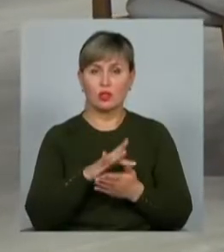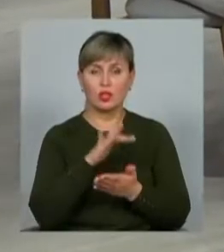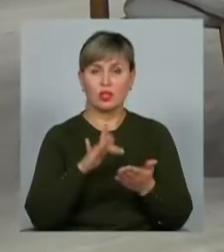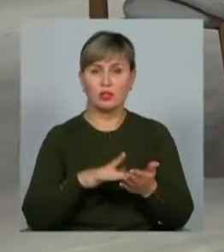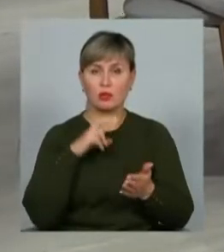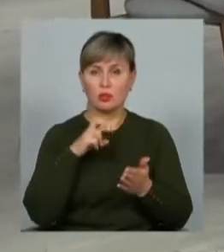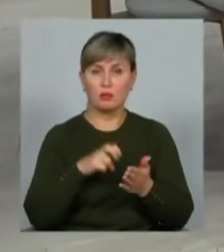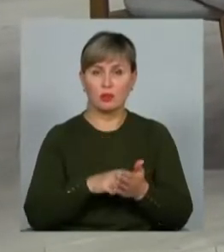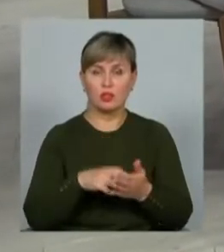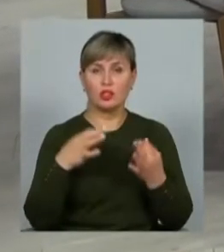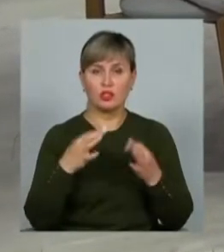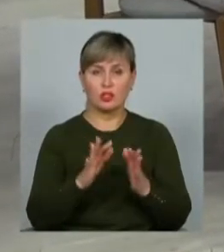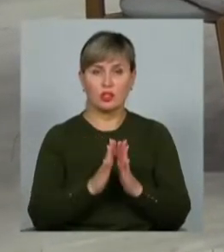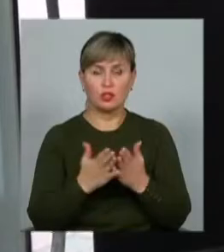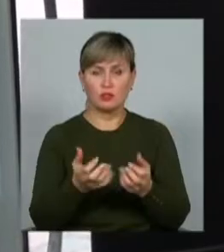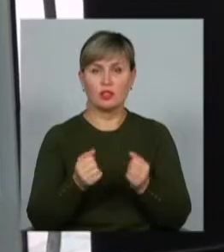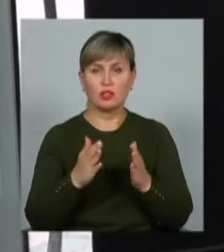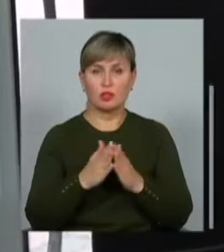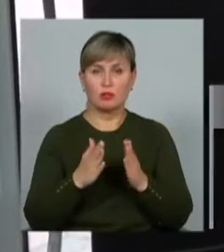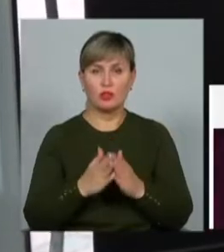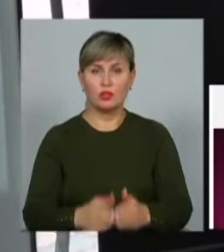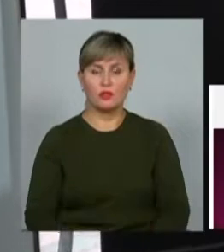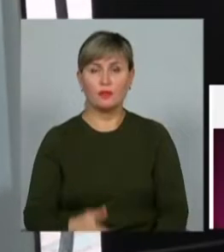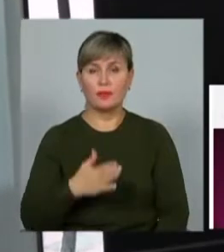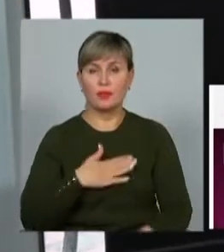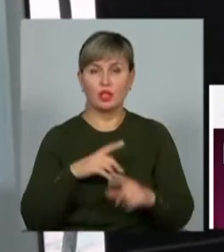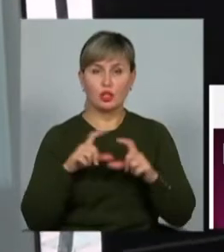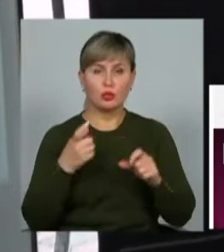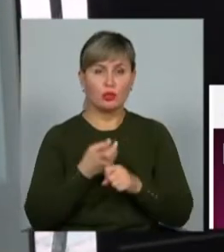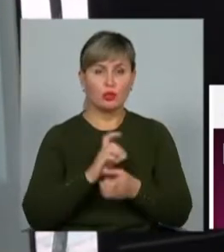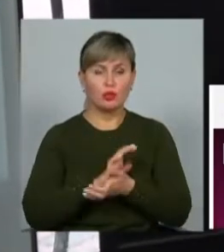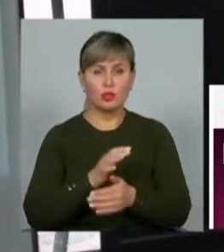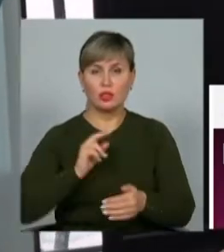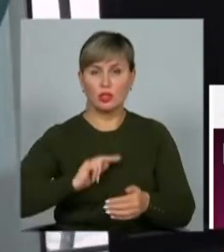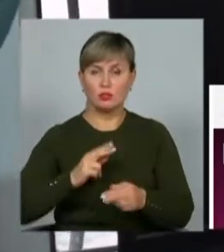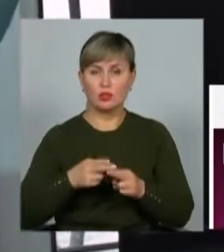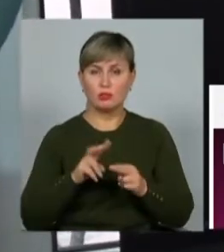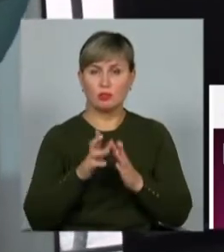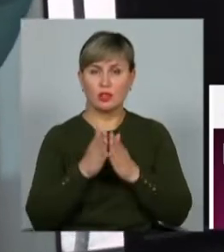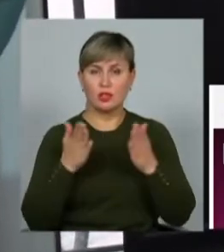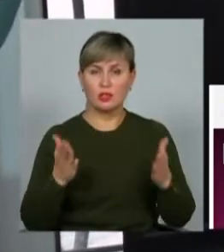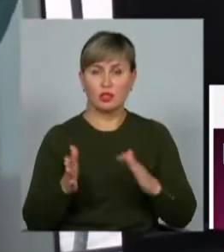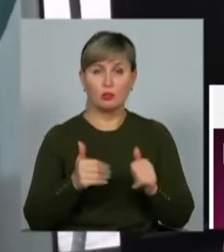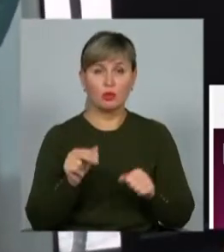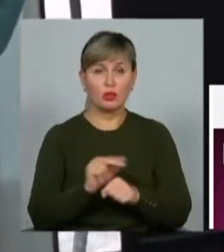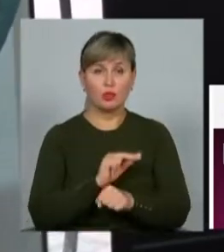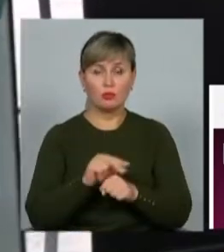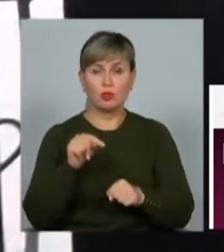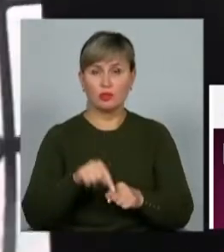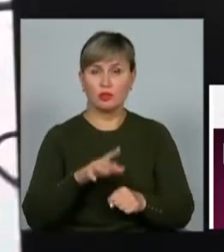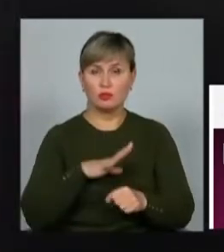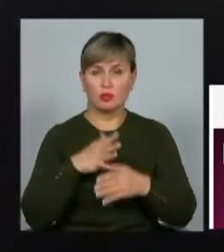прописка, разрешается брать книги домой. Наша школа очень тесно сотрудничает с этой библиотекой. После ремонта здесь